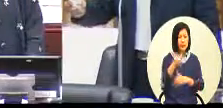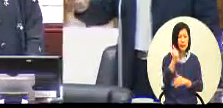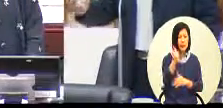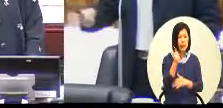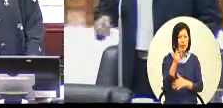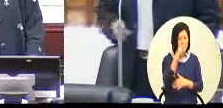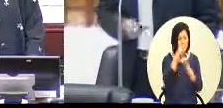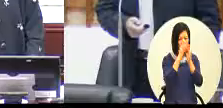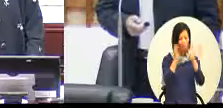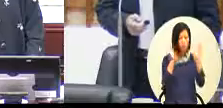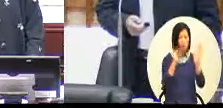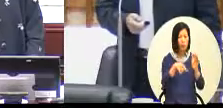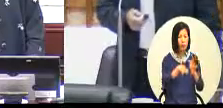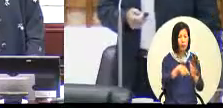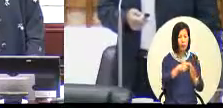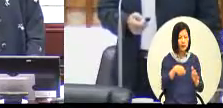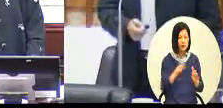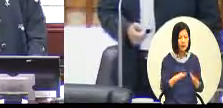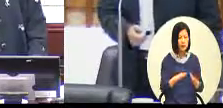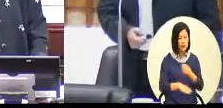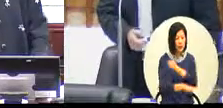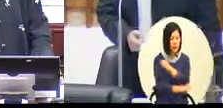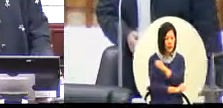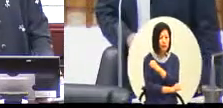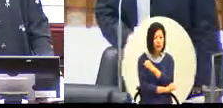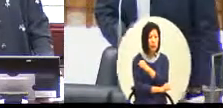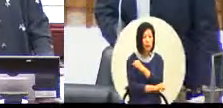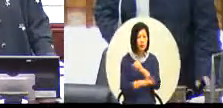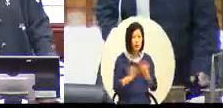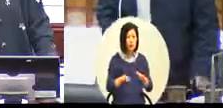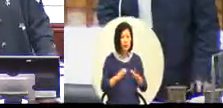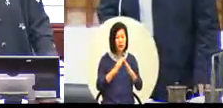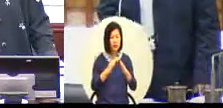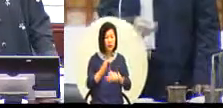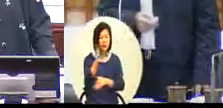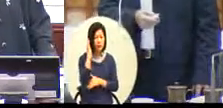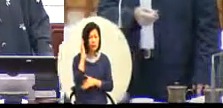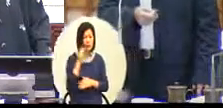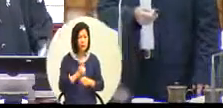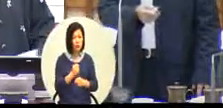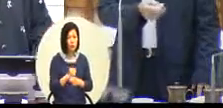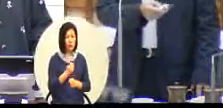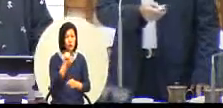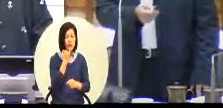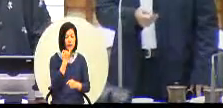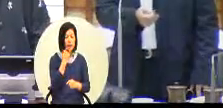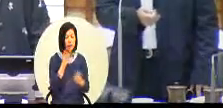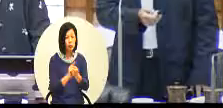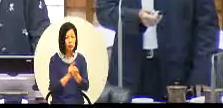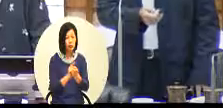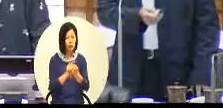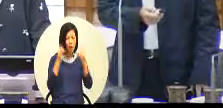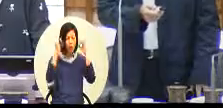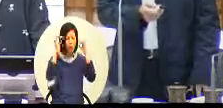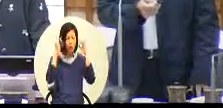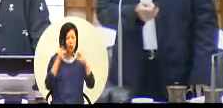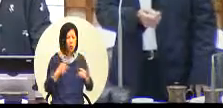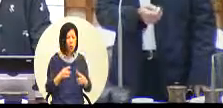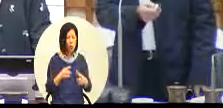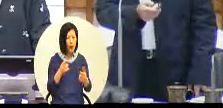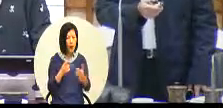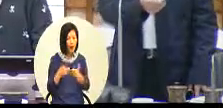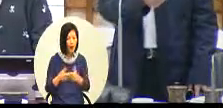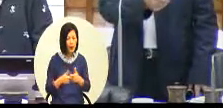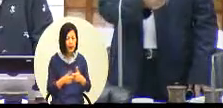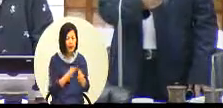应该在现有的一个基础之下，你能够市政府能够做到的，对一些活化的东西这以